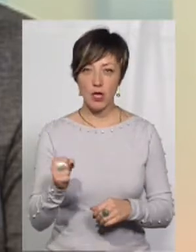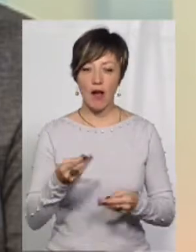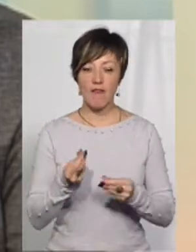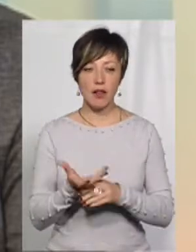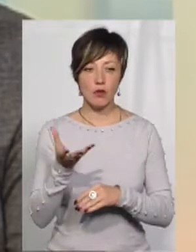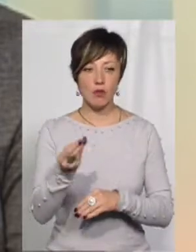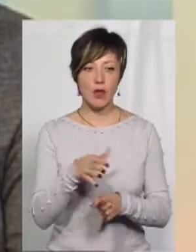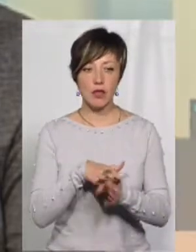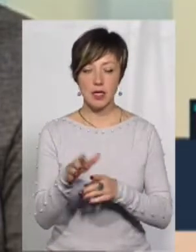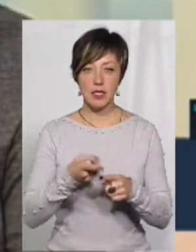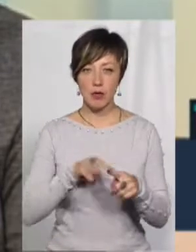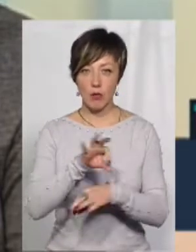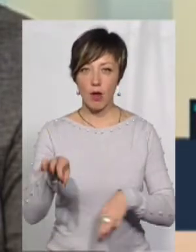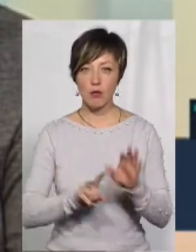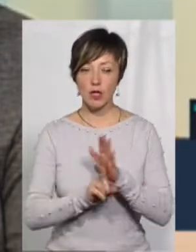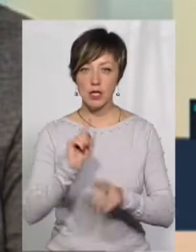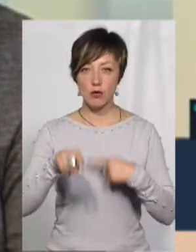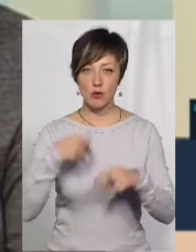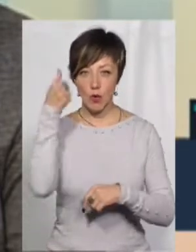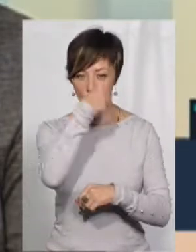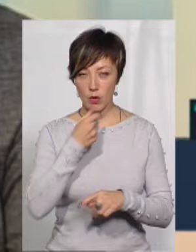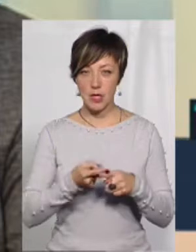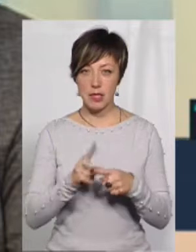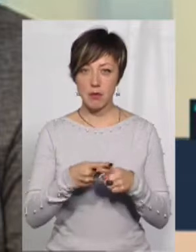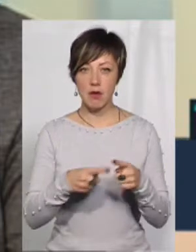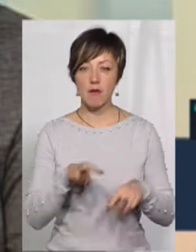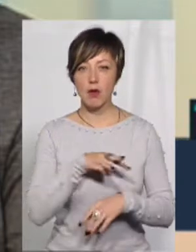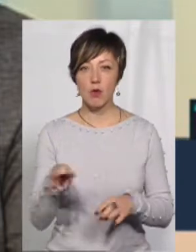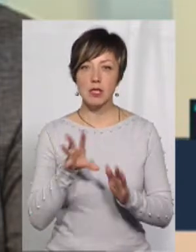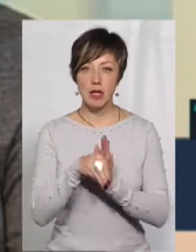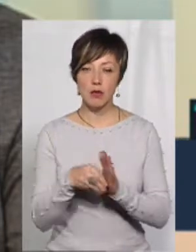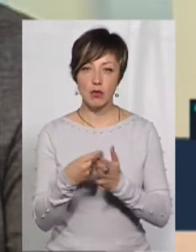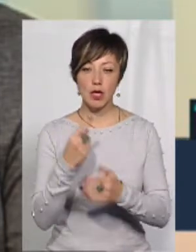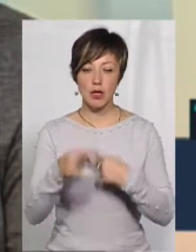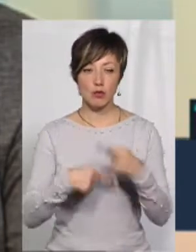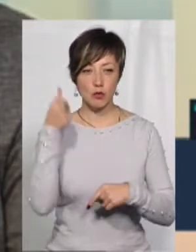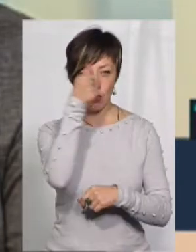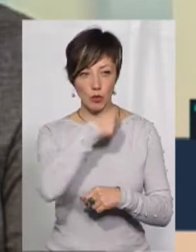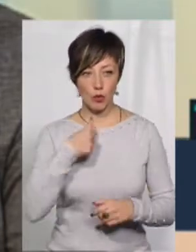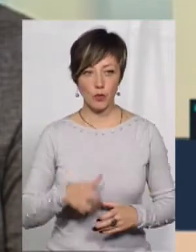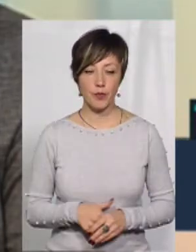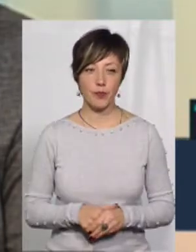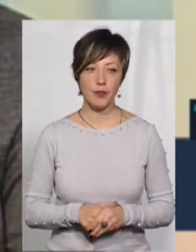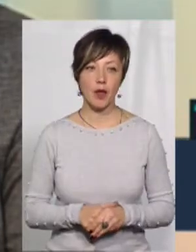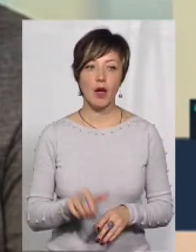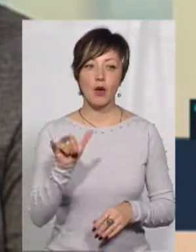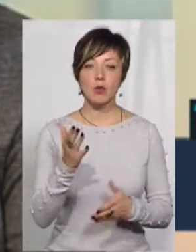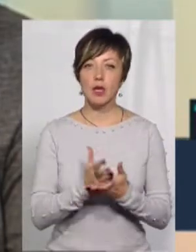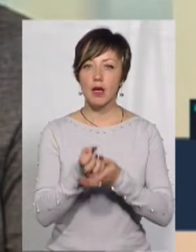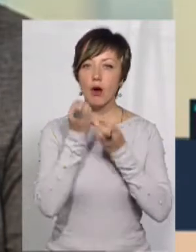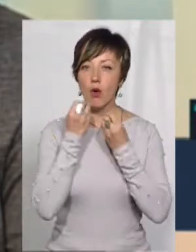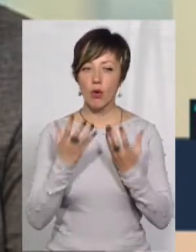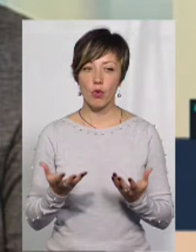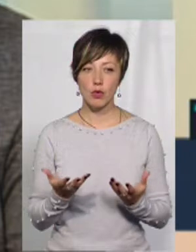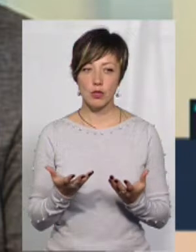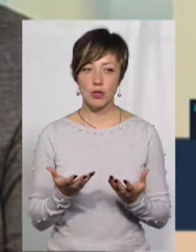а фінансування і реалізація цих проєктів почнеться з наступного року, тому що вони ці півмільйона заклали в бюджет наступного року вже. В них є хороші такі